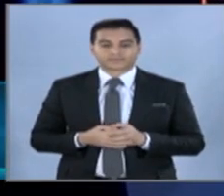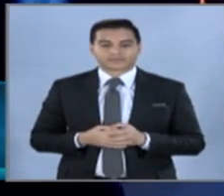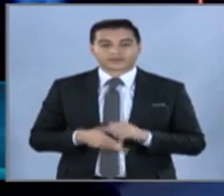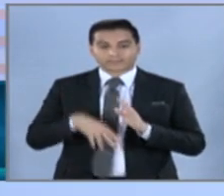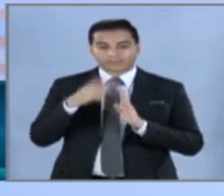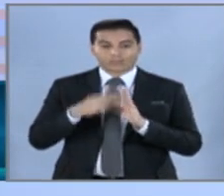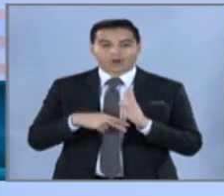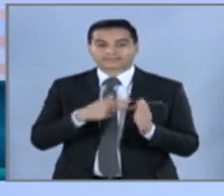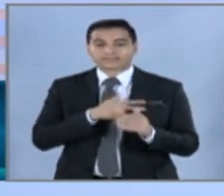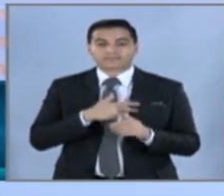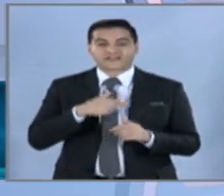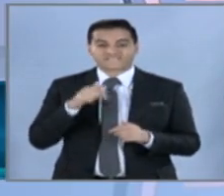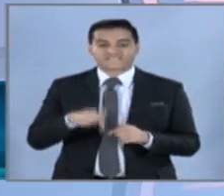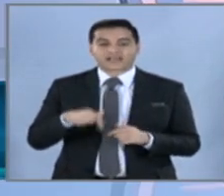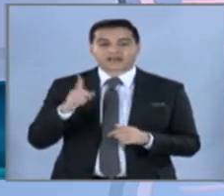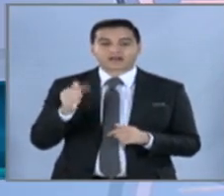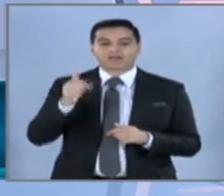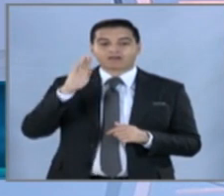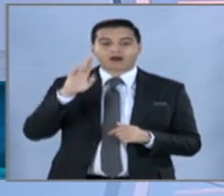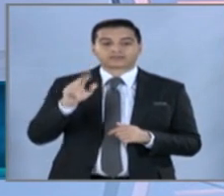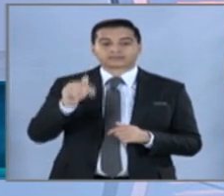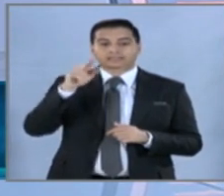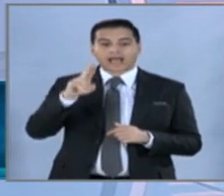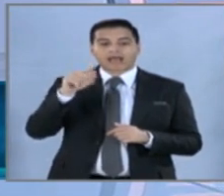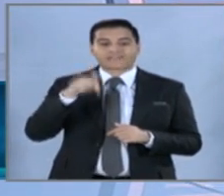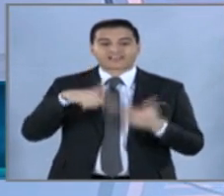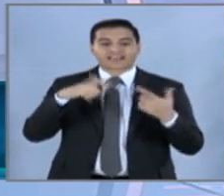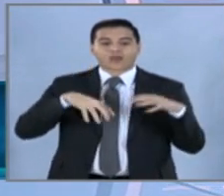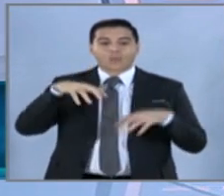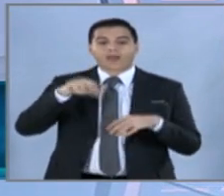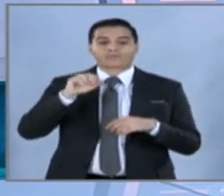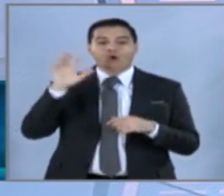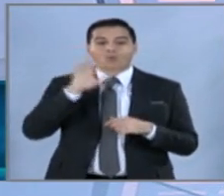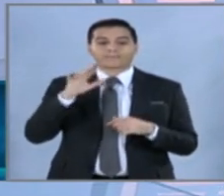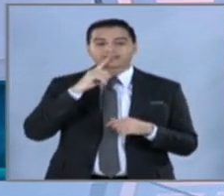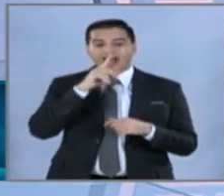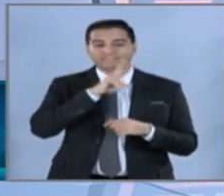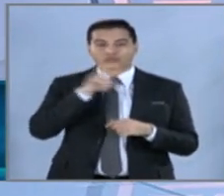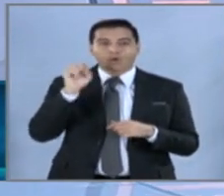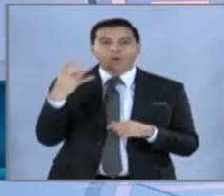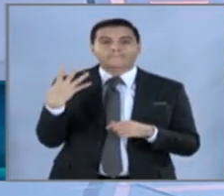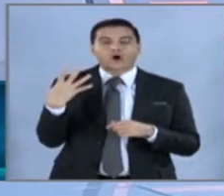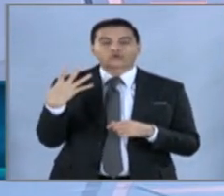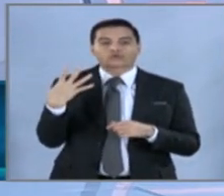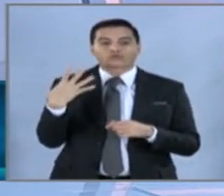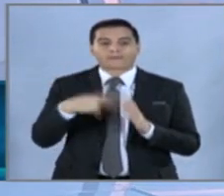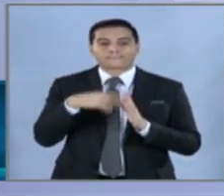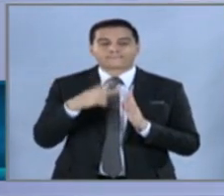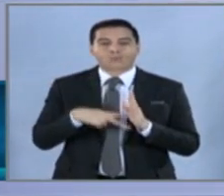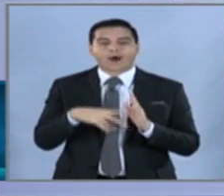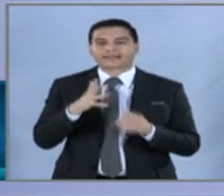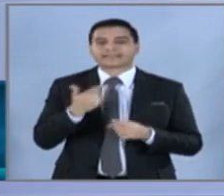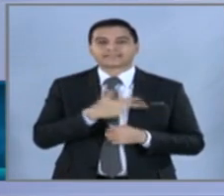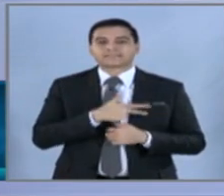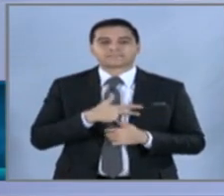تم توقيع معاهدة راستت بإحدى الدول الأوروبية عام 1714،